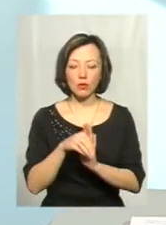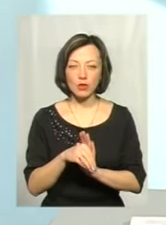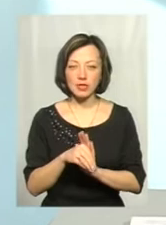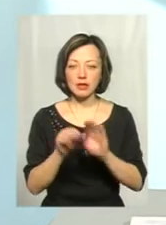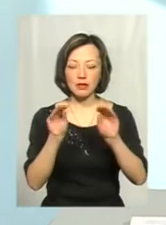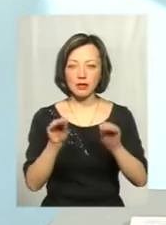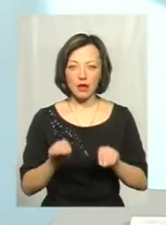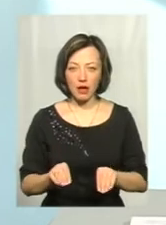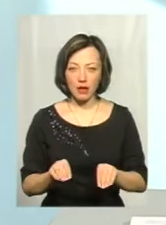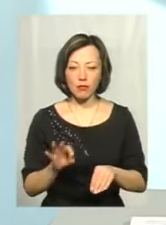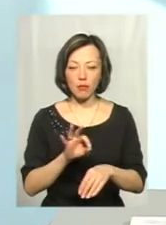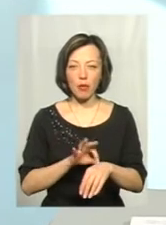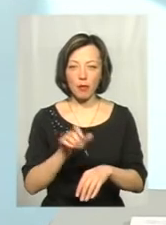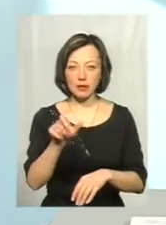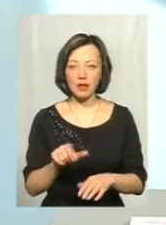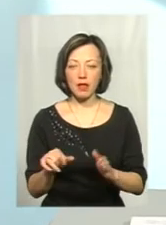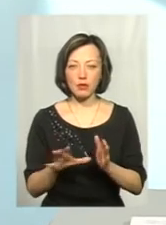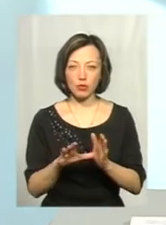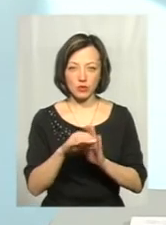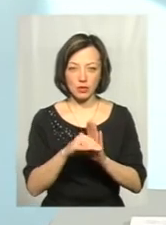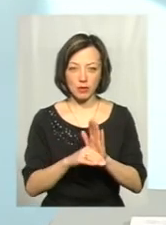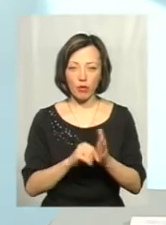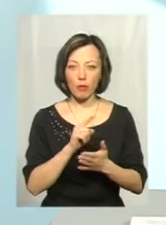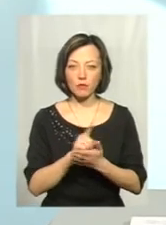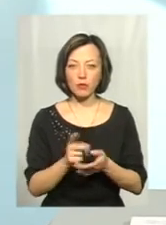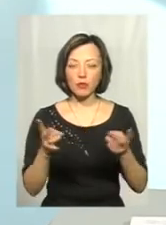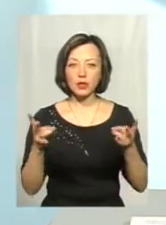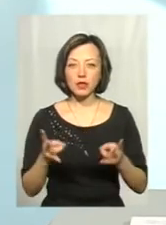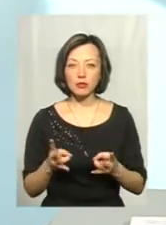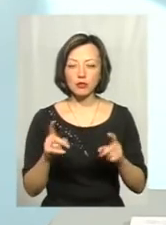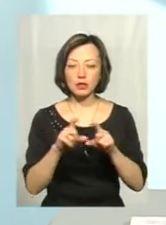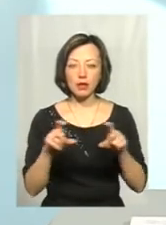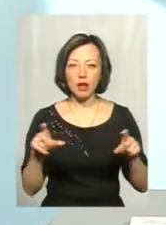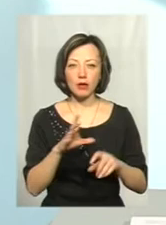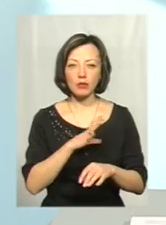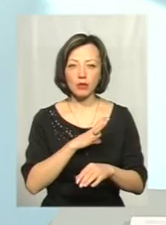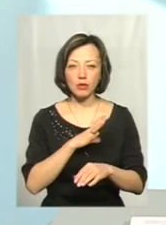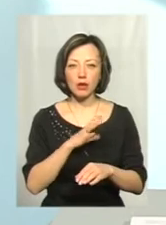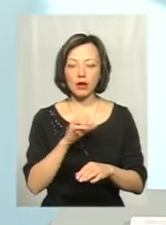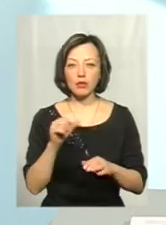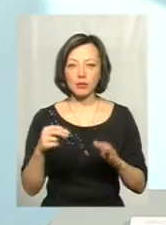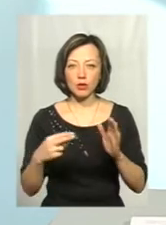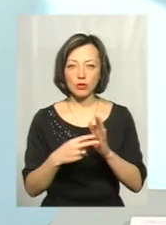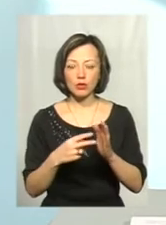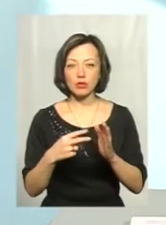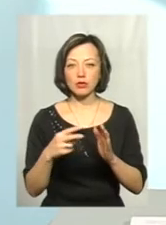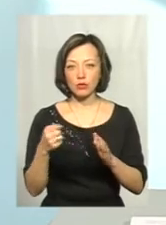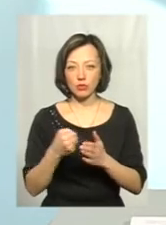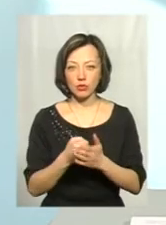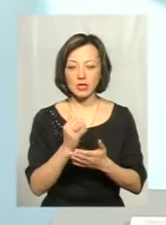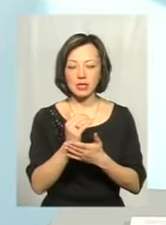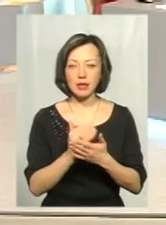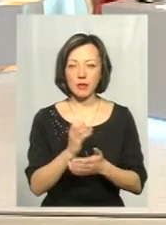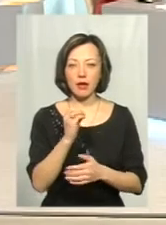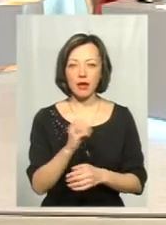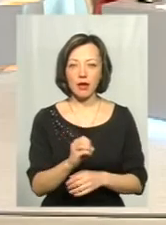всі дані про пацієнта, вносить в електронну систему. Обов'язково потрібно, щоб заклад був підключений до електронної системи охорони здоров'я, тобто до системи